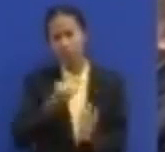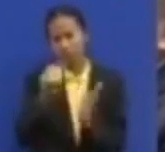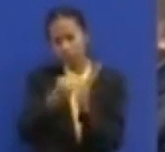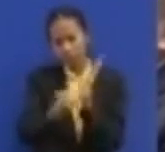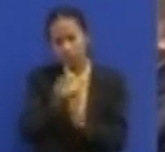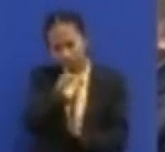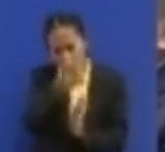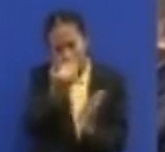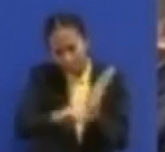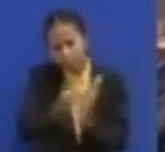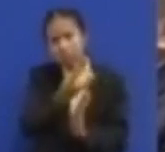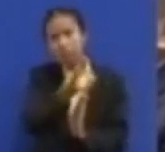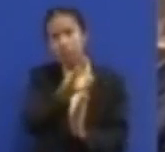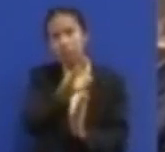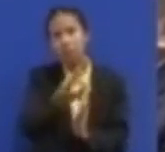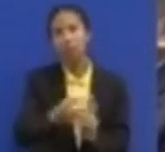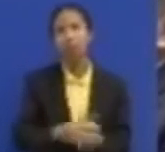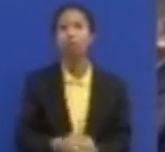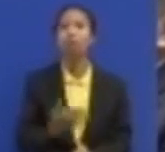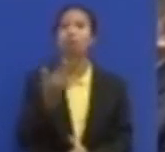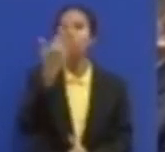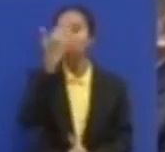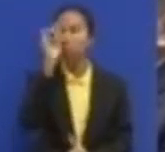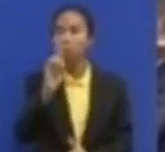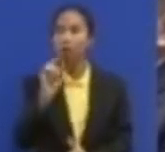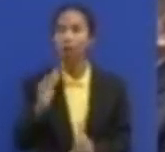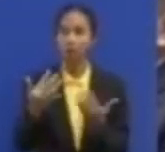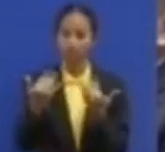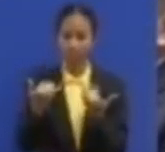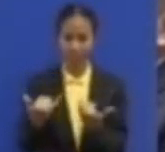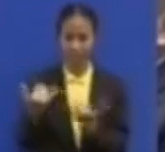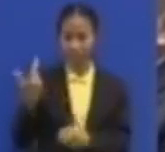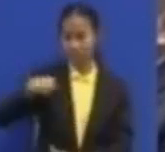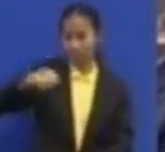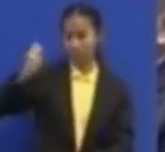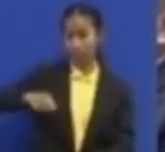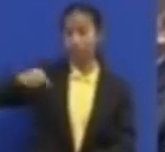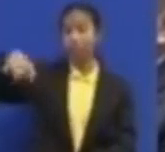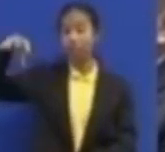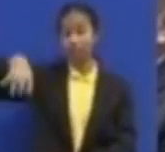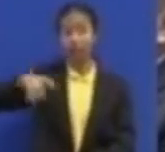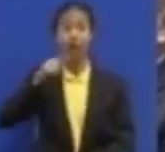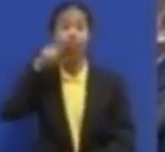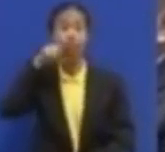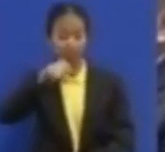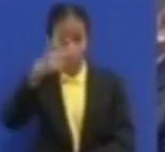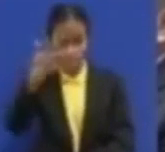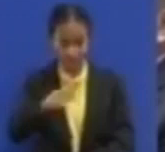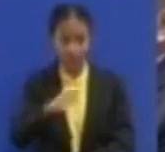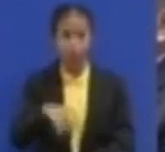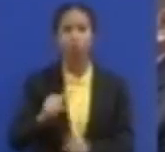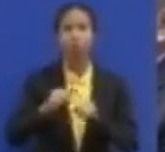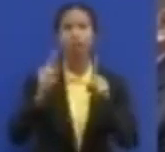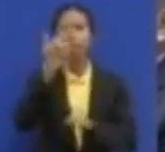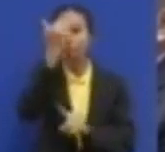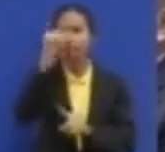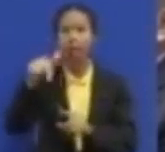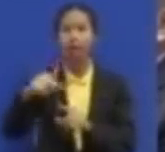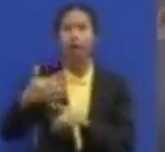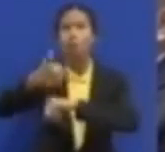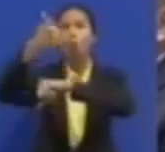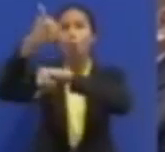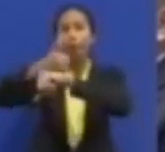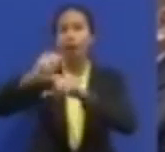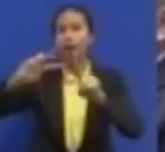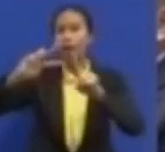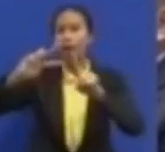านครับทั้งที่เรามีคำสั่งศาลแล้วท่านก็ได้อนุญาตให้คุณธนาธรจึง